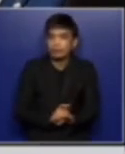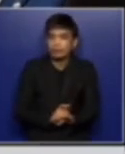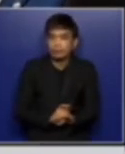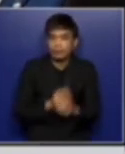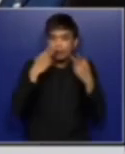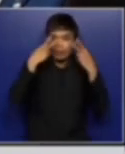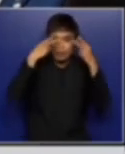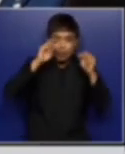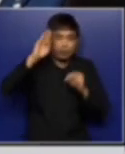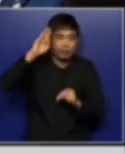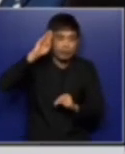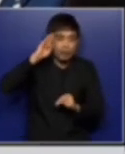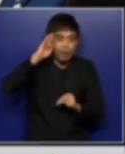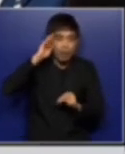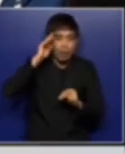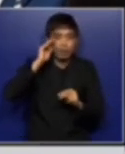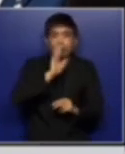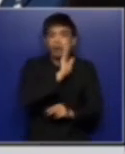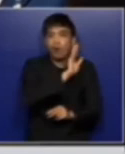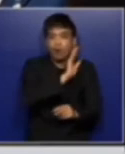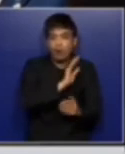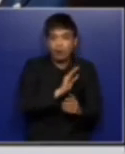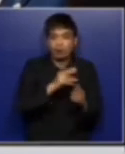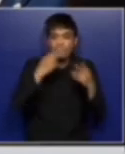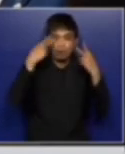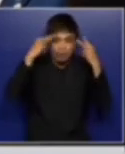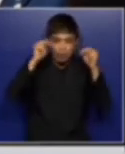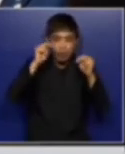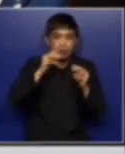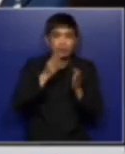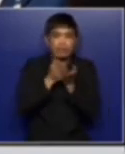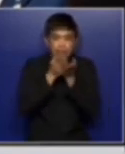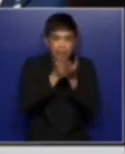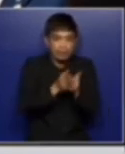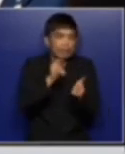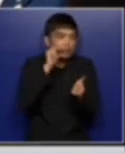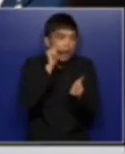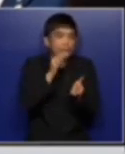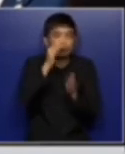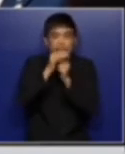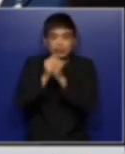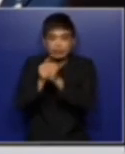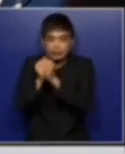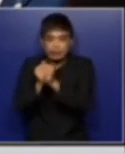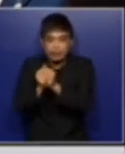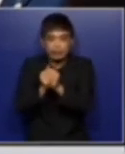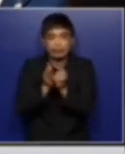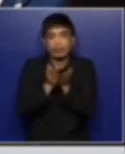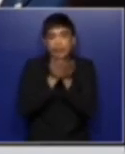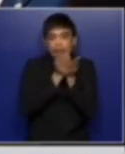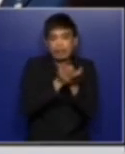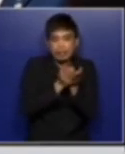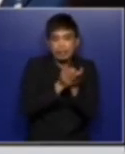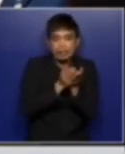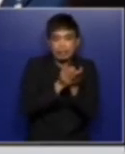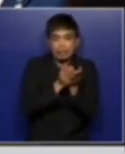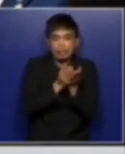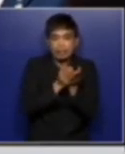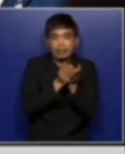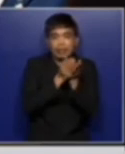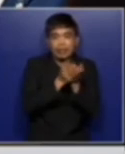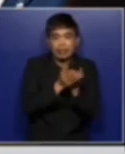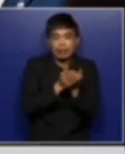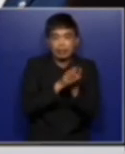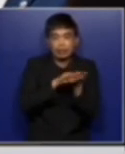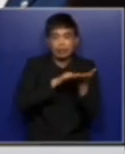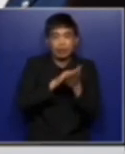ธ์จันทร์โอชาเนี่ยคือนายกเรือดำน้ำจีนไม่ใช่เรือดำน้ำ ม่ใช่นายกเพื่อคนไทย